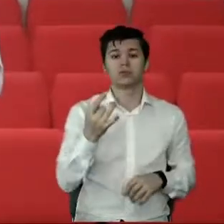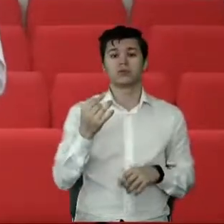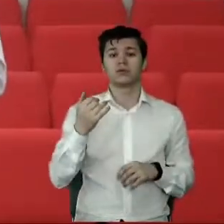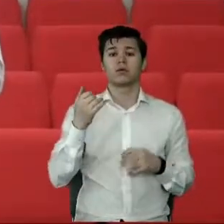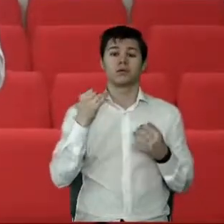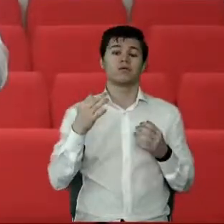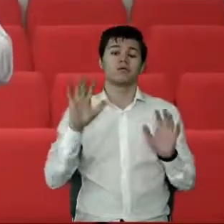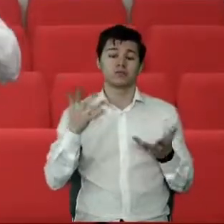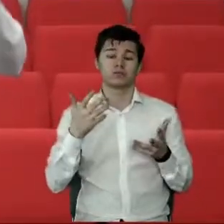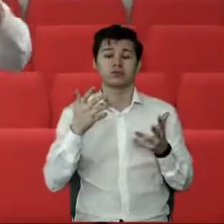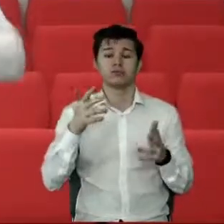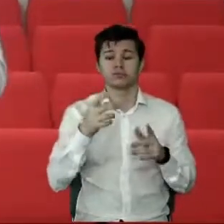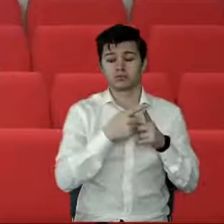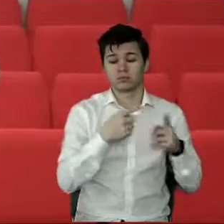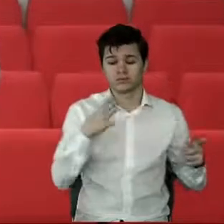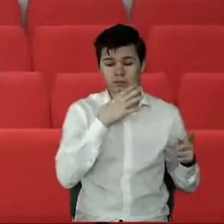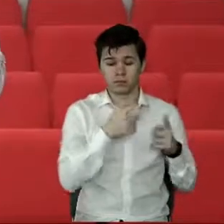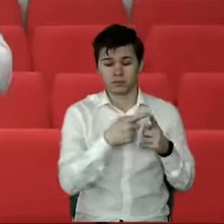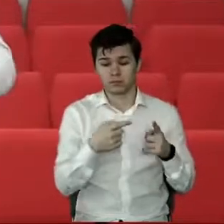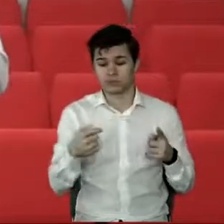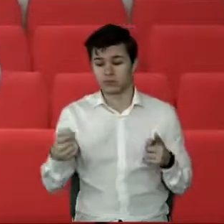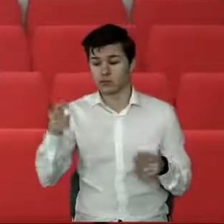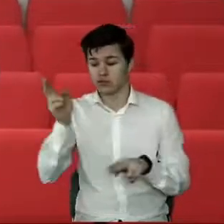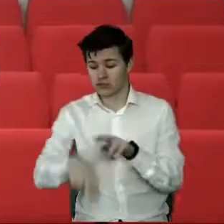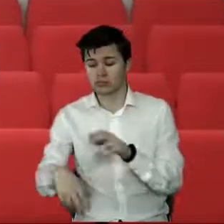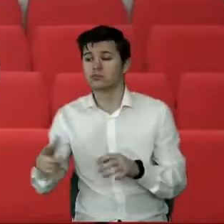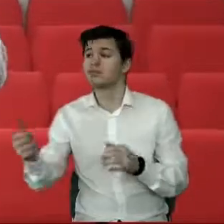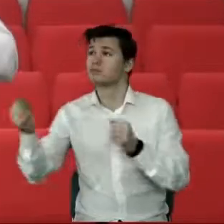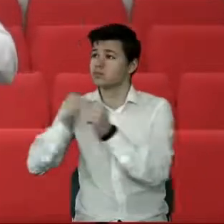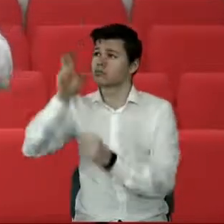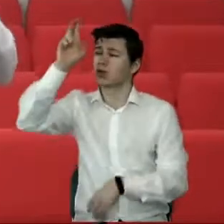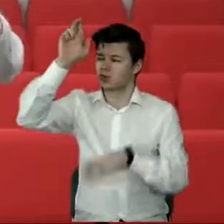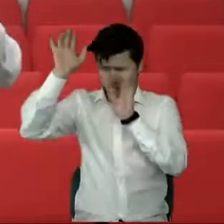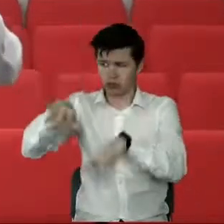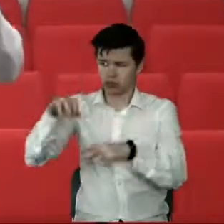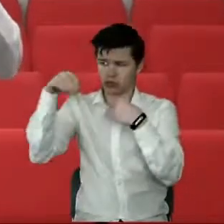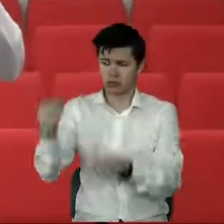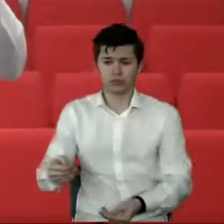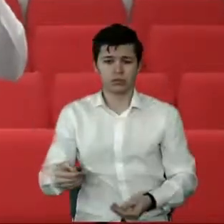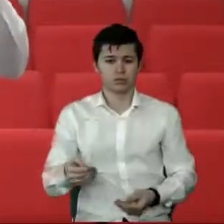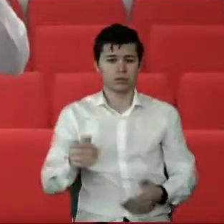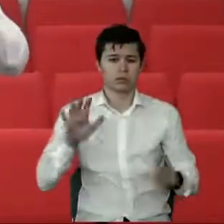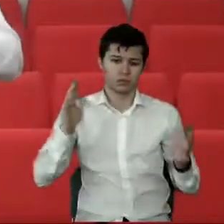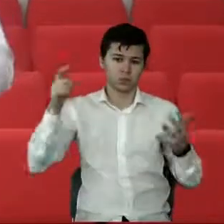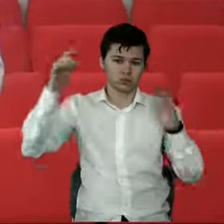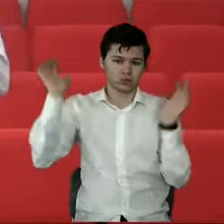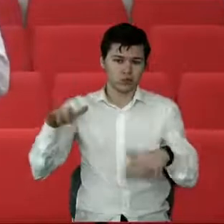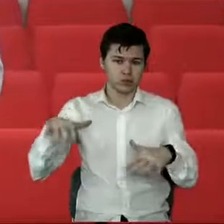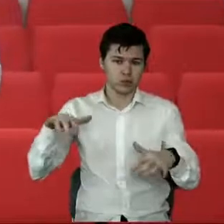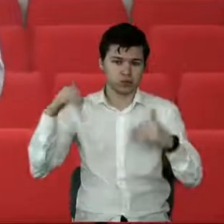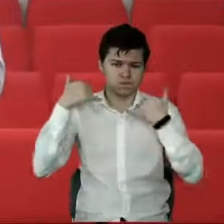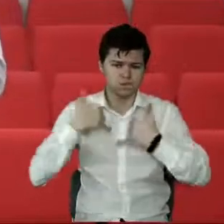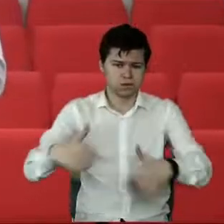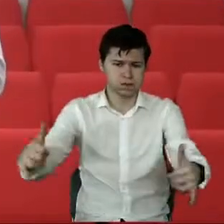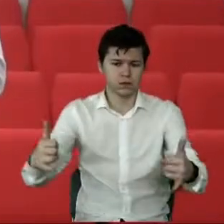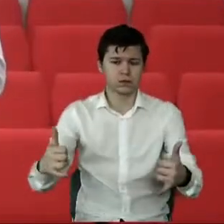земле израильской. И это Бог живой и святой, которому они не служили. И по одной его молитве Бог вновь дал дождь на